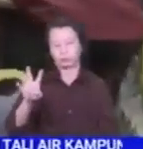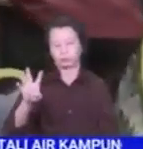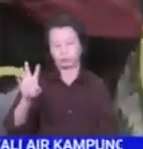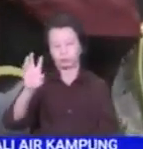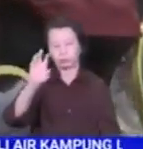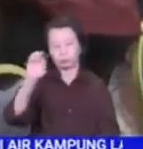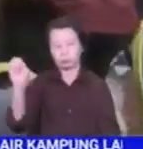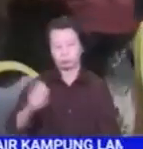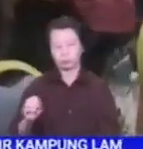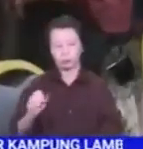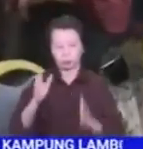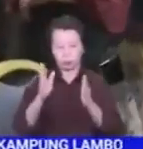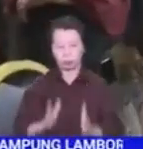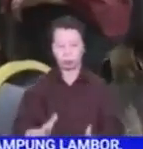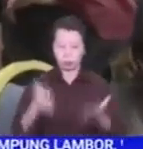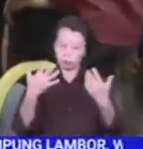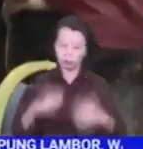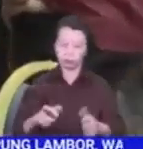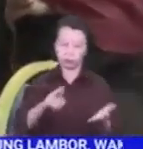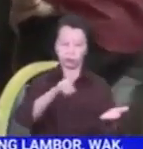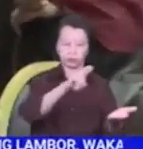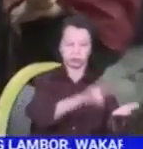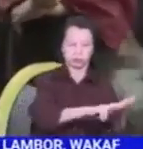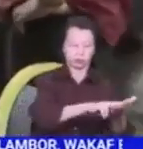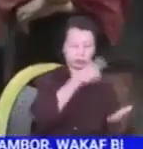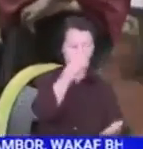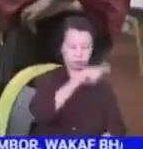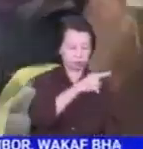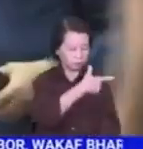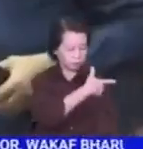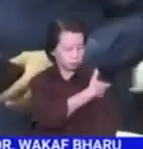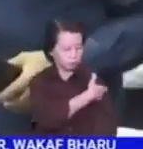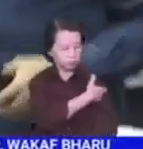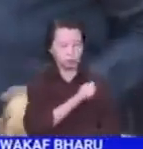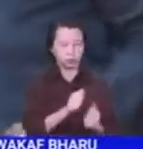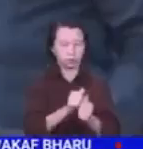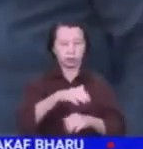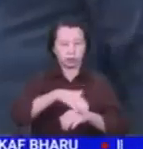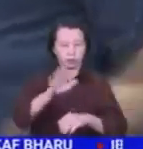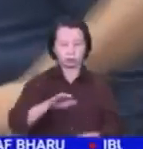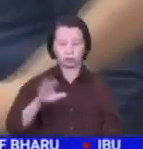85.74% penduduk Langkawi telah mendaftar untuk mendapatkan vaksin dengan